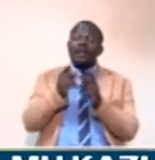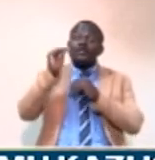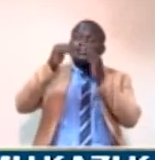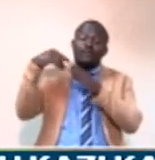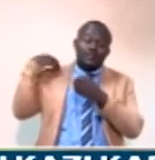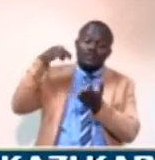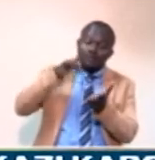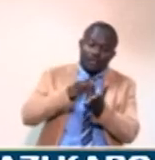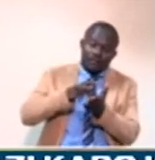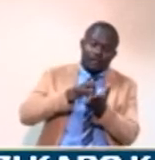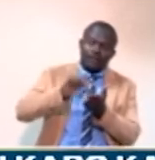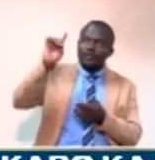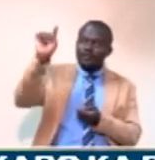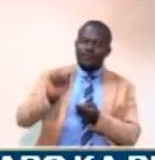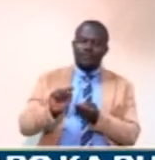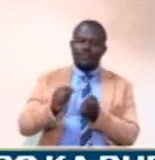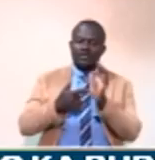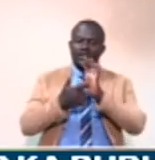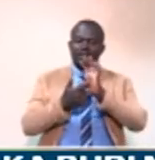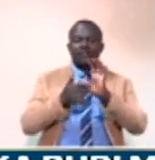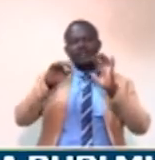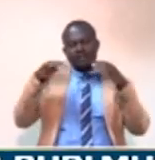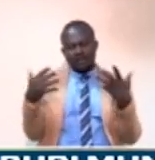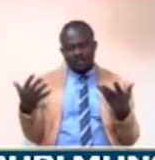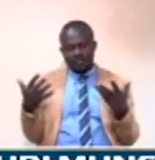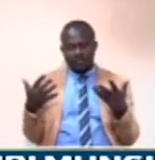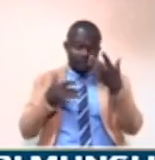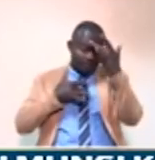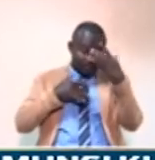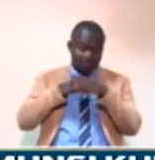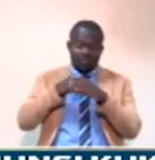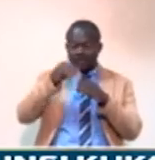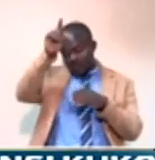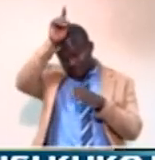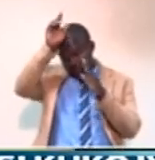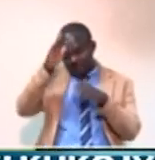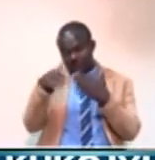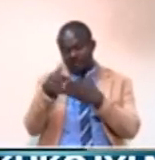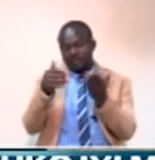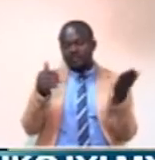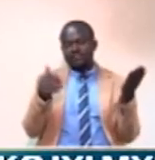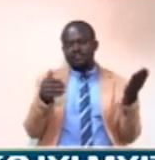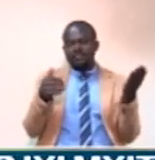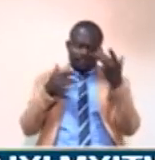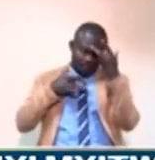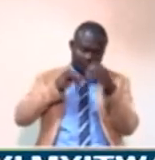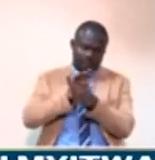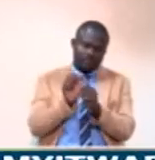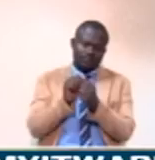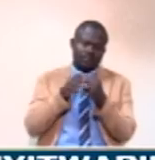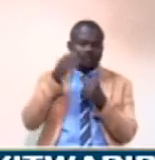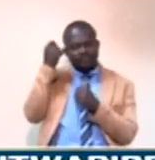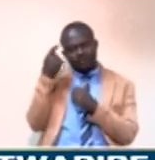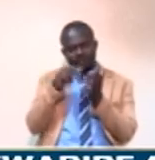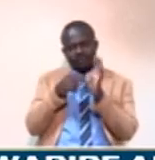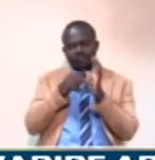zibishinzwe zikanda ngo igabanuke. Irerekana ubwandu buri mu giturage, ubwandu w'icyorezo cya COVID-19. ibyo rero bivuze